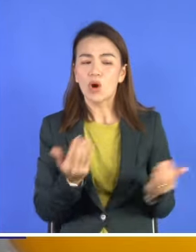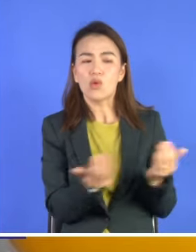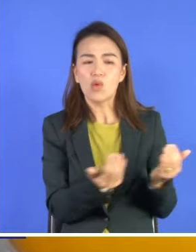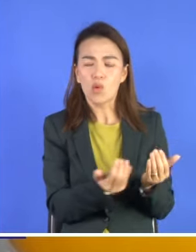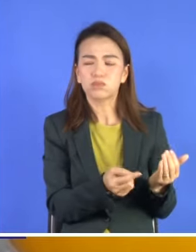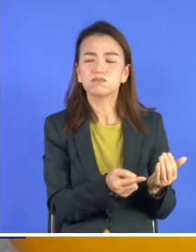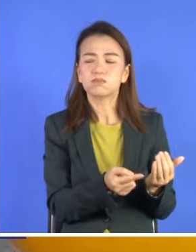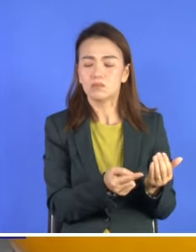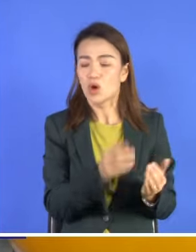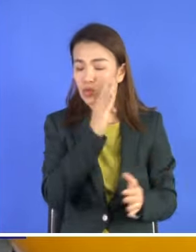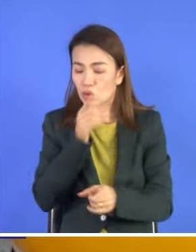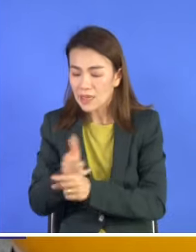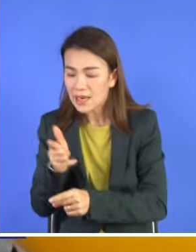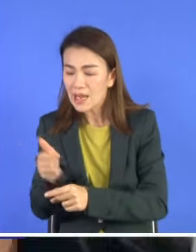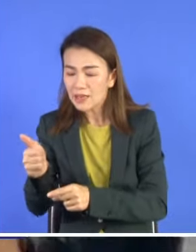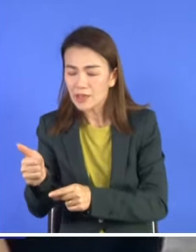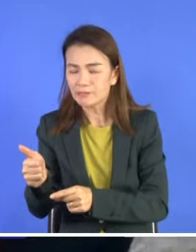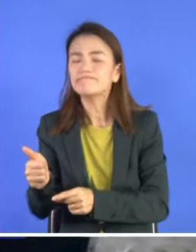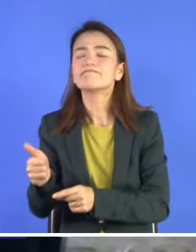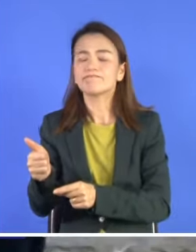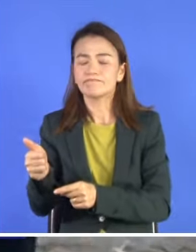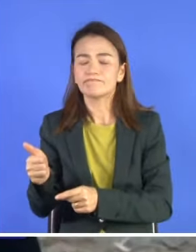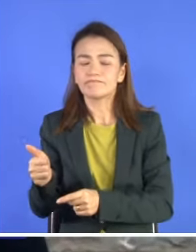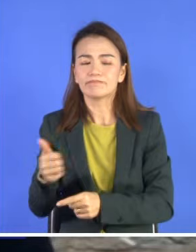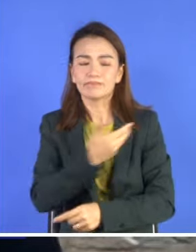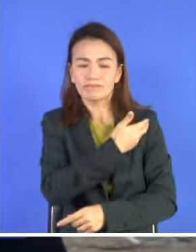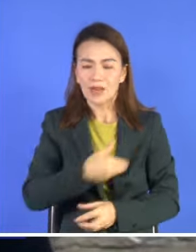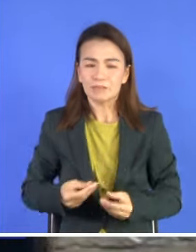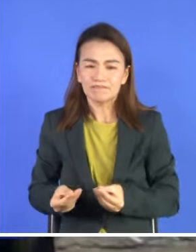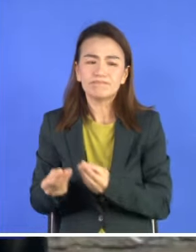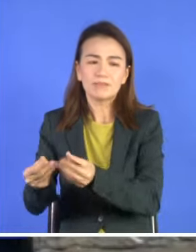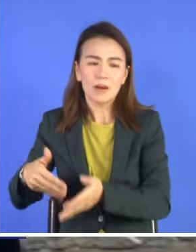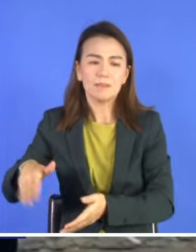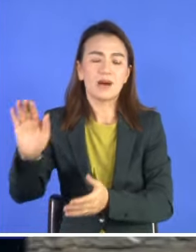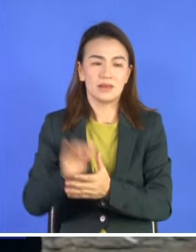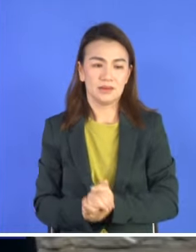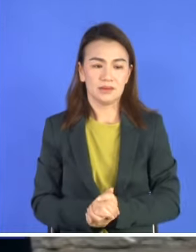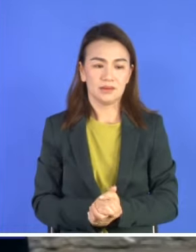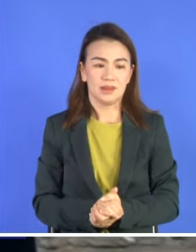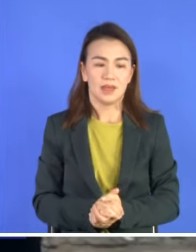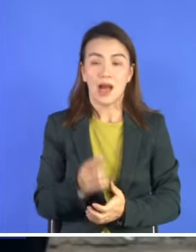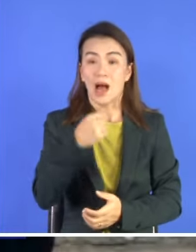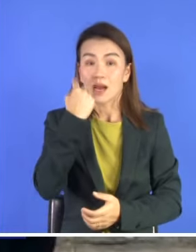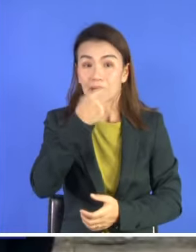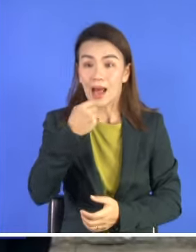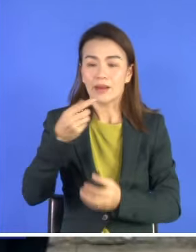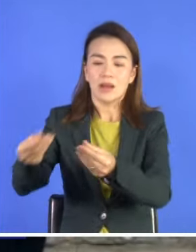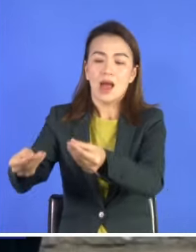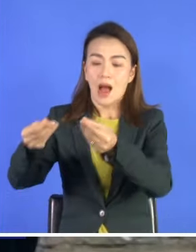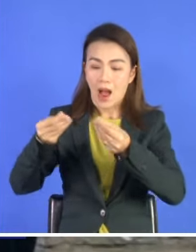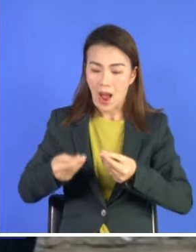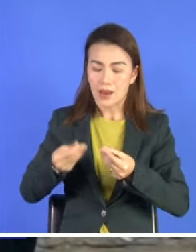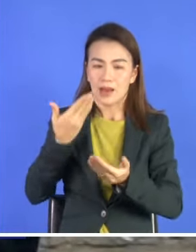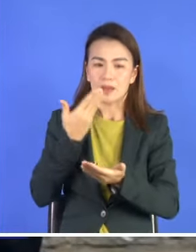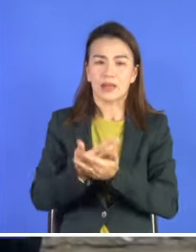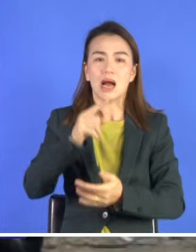เลี้ยงเขาดีๆอะไรอย่างเงี้ยเออแล้วแมวเนี่ยหายนาพาโจอี้กลับบ้านมีสิน้ำใจให้ 10,000บาทค่ะอ้า